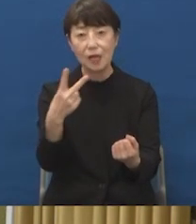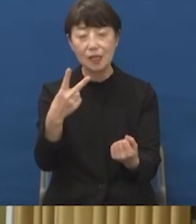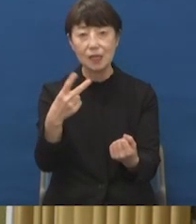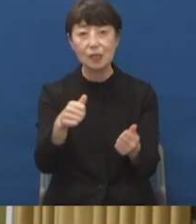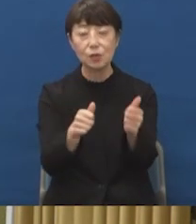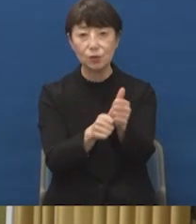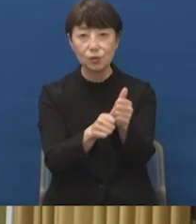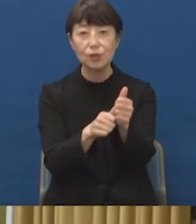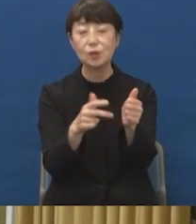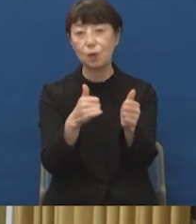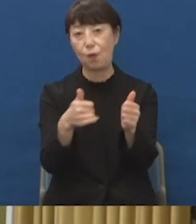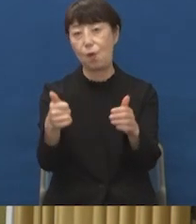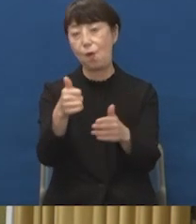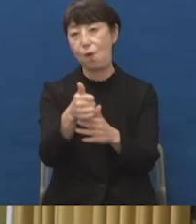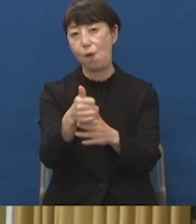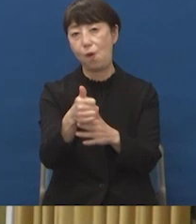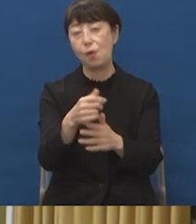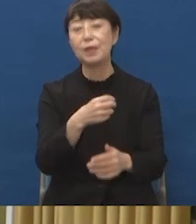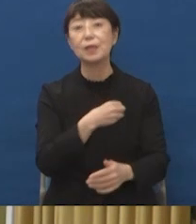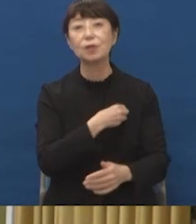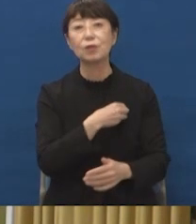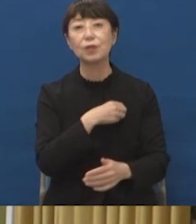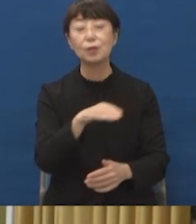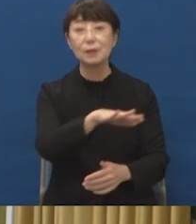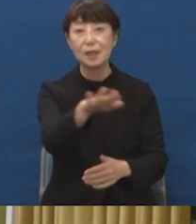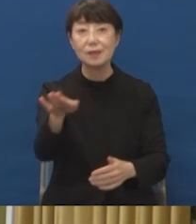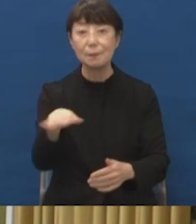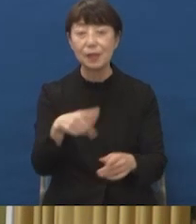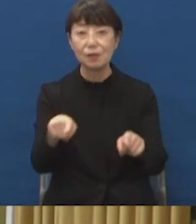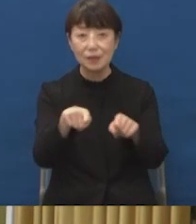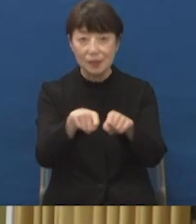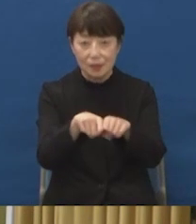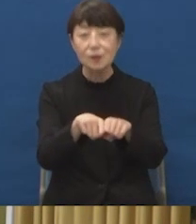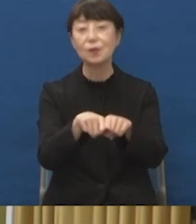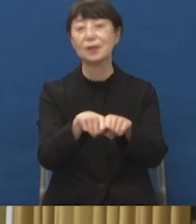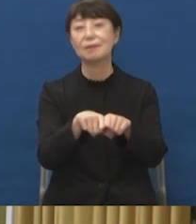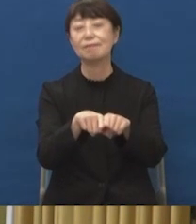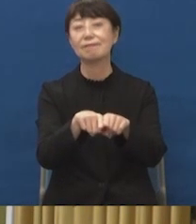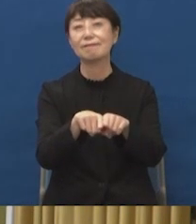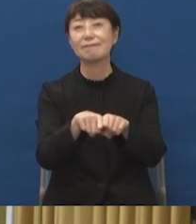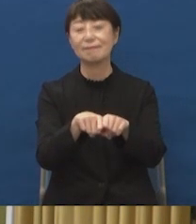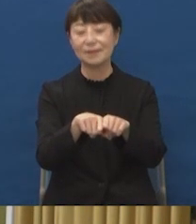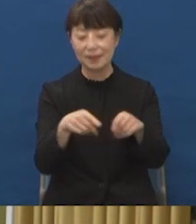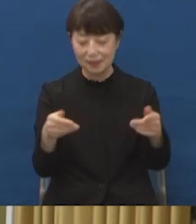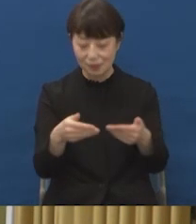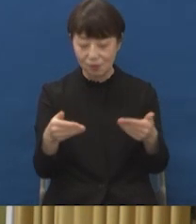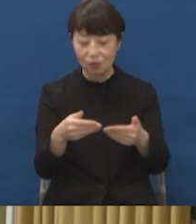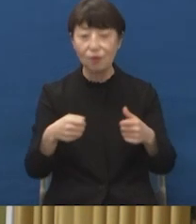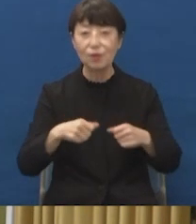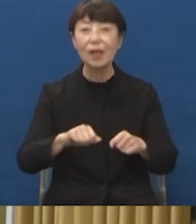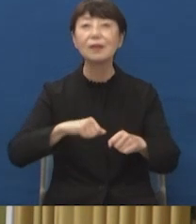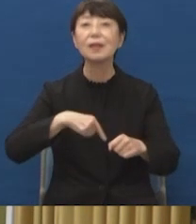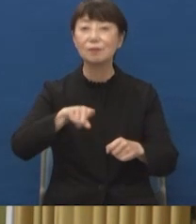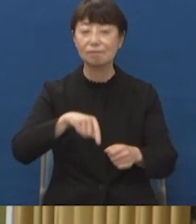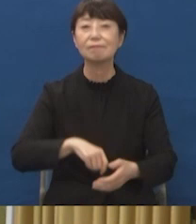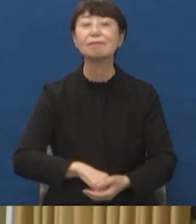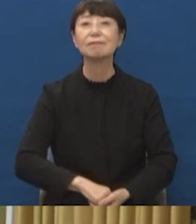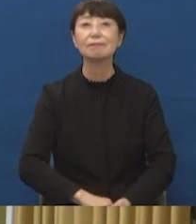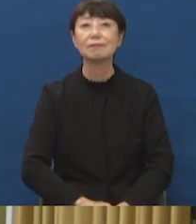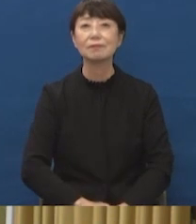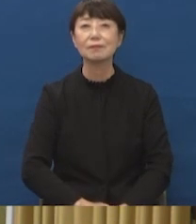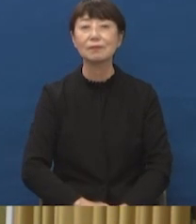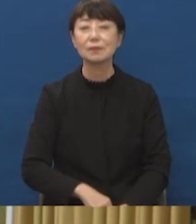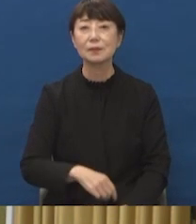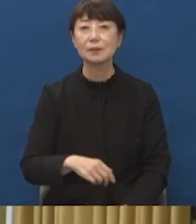して多くの職員の皆さんと力を合わせて職務に当たってまいります。司